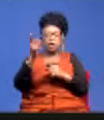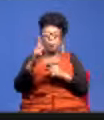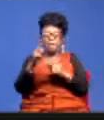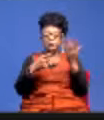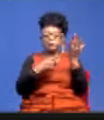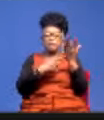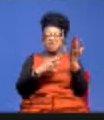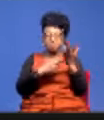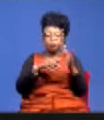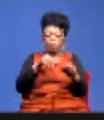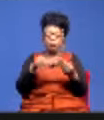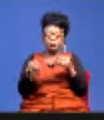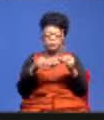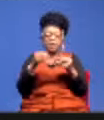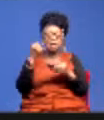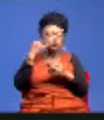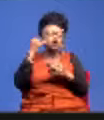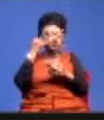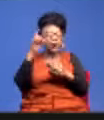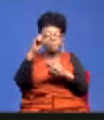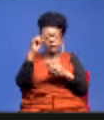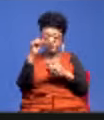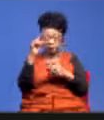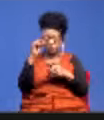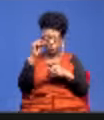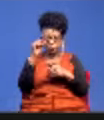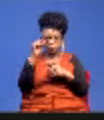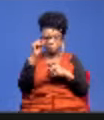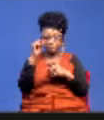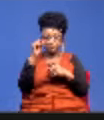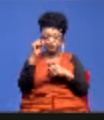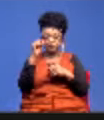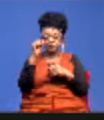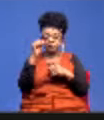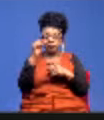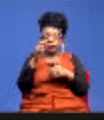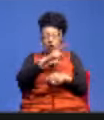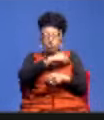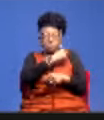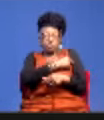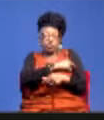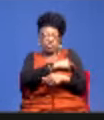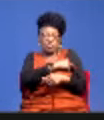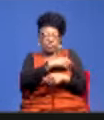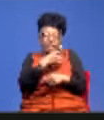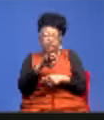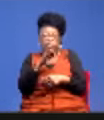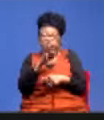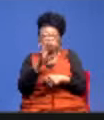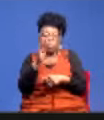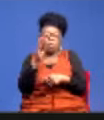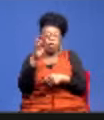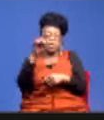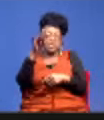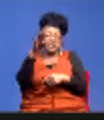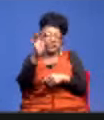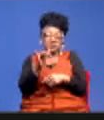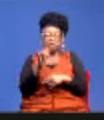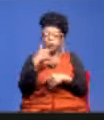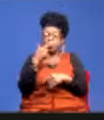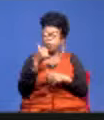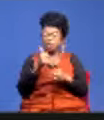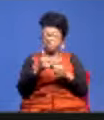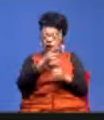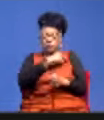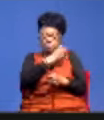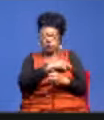Taveta, Busia, Nakuru na Mombasa. Hospitali hii ya kaunti ndogo ya Bondeni ni mojawapo ya hospitali ambazo